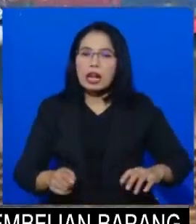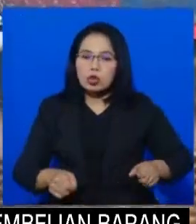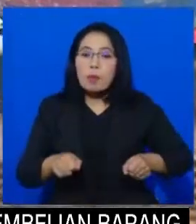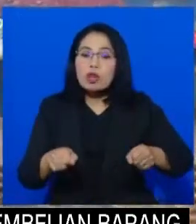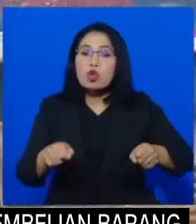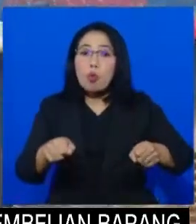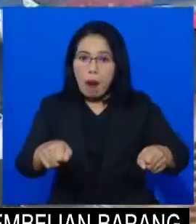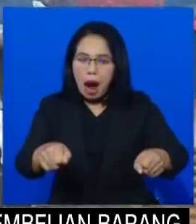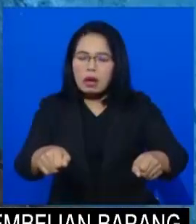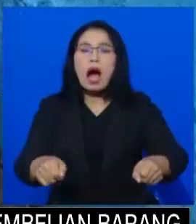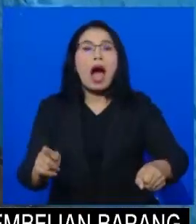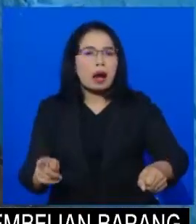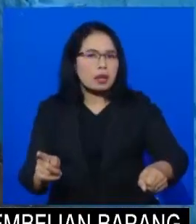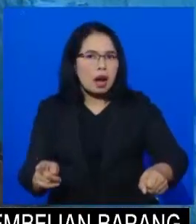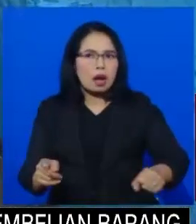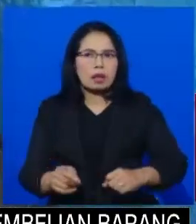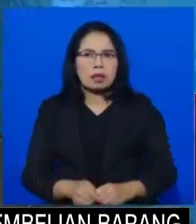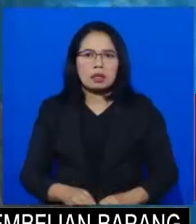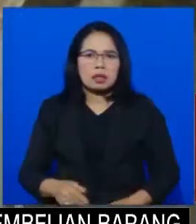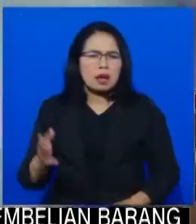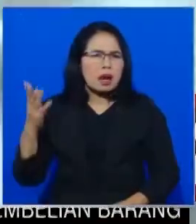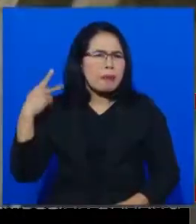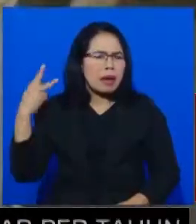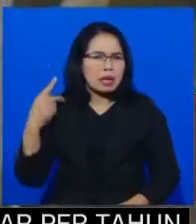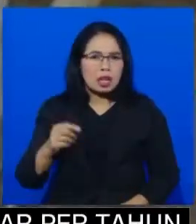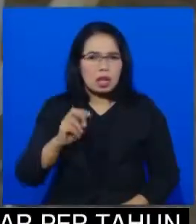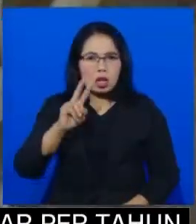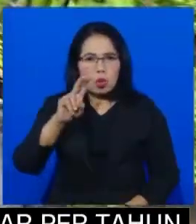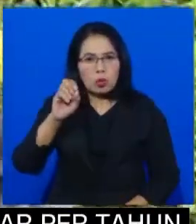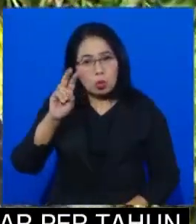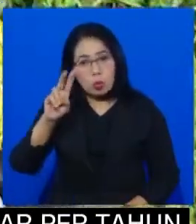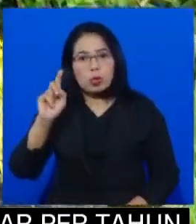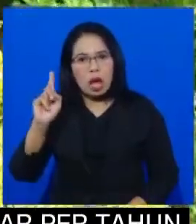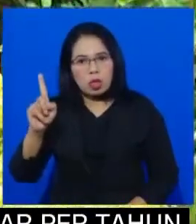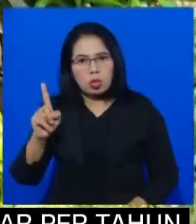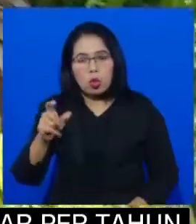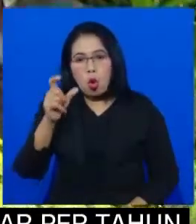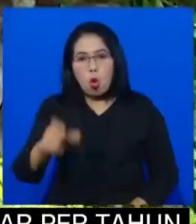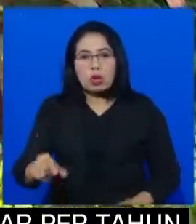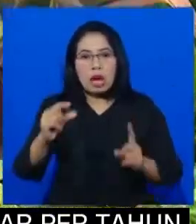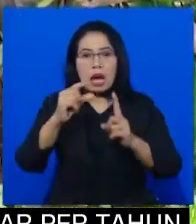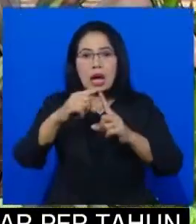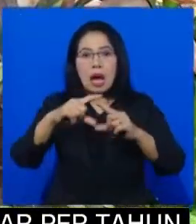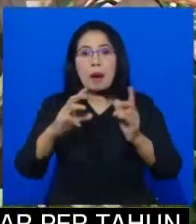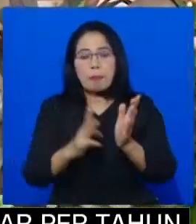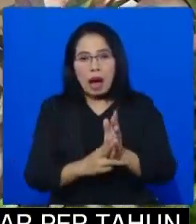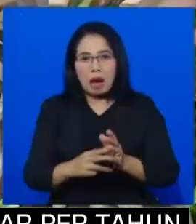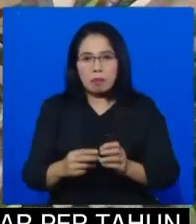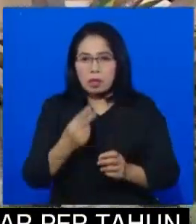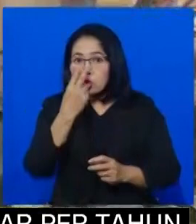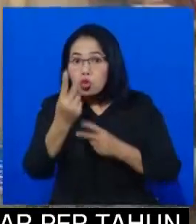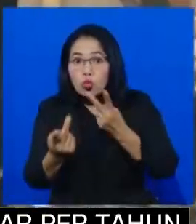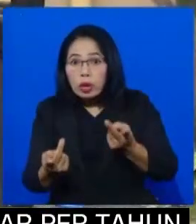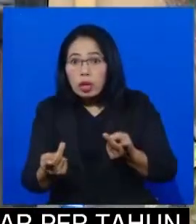gitu. Kemarin terakhir itu 2021 orang pam survei, kita dikasih data